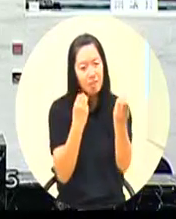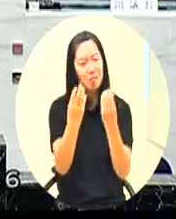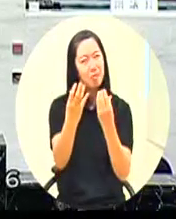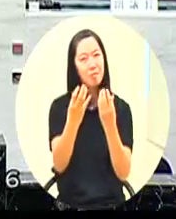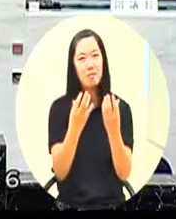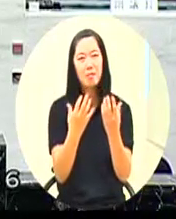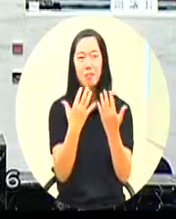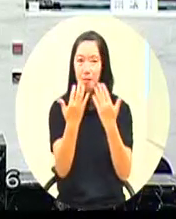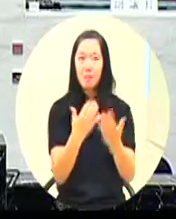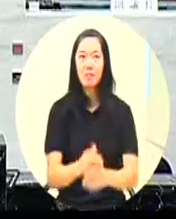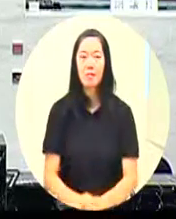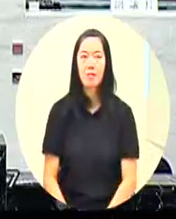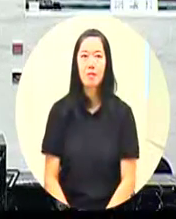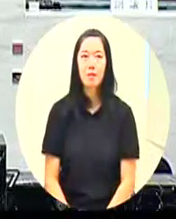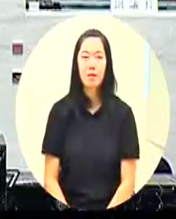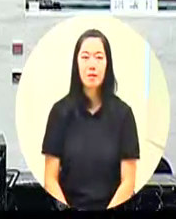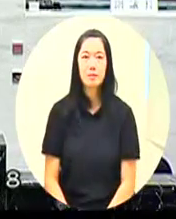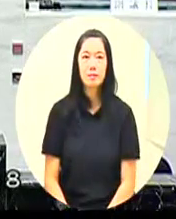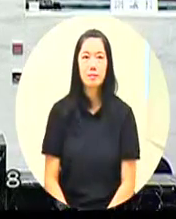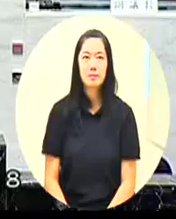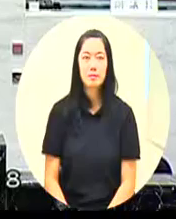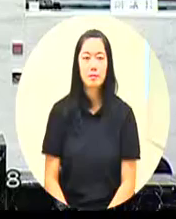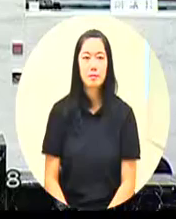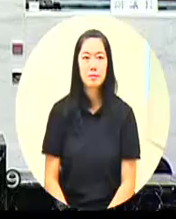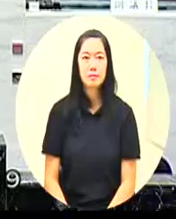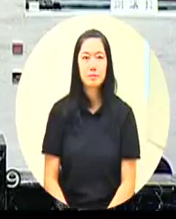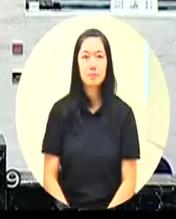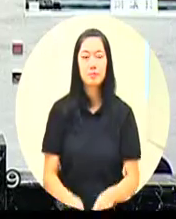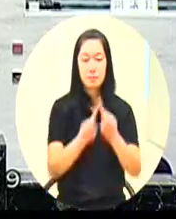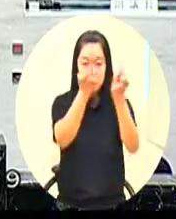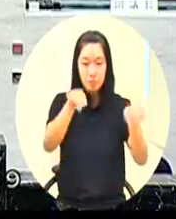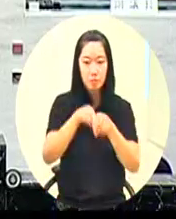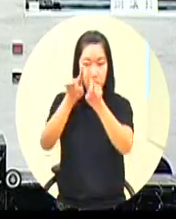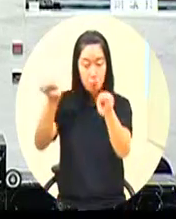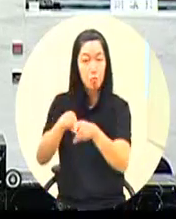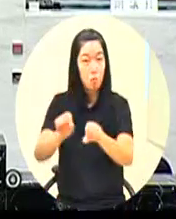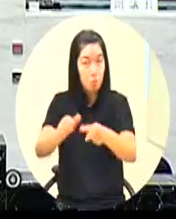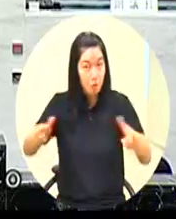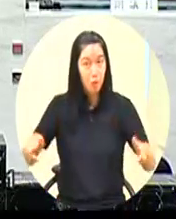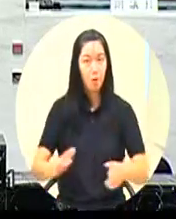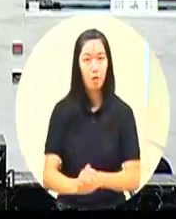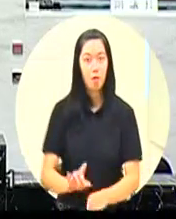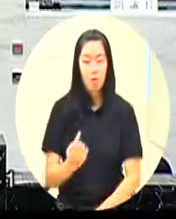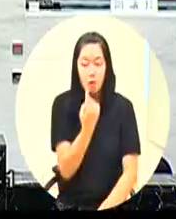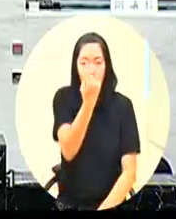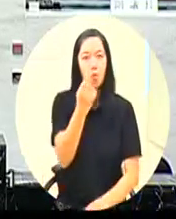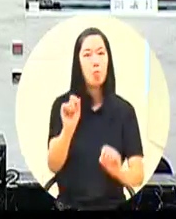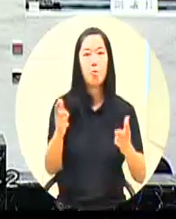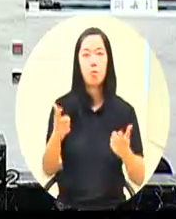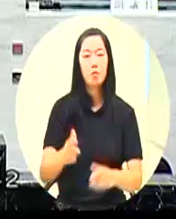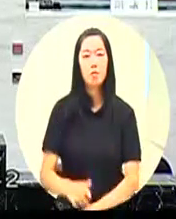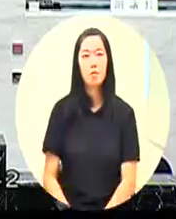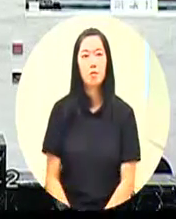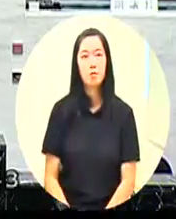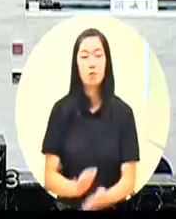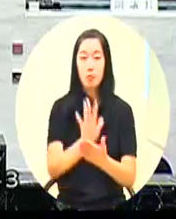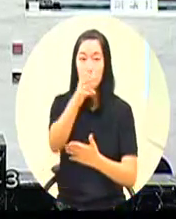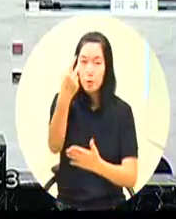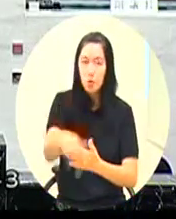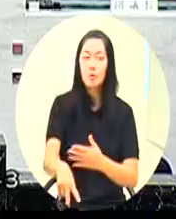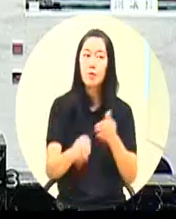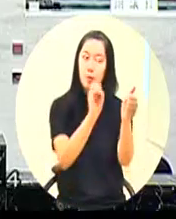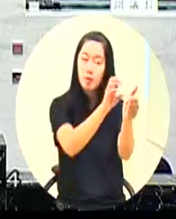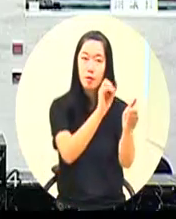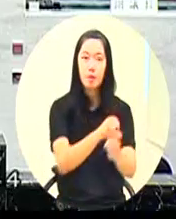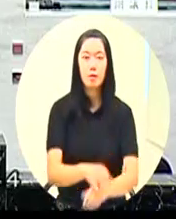对，我说 有不同的复杂的不同的表格来，不同的量表不是只有一种，对，在会后再给您报告，对不对？那